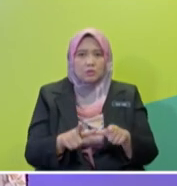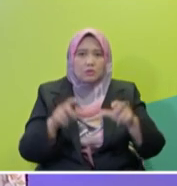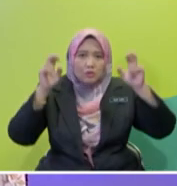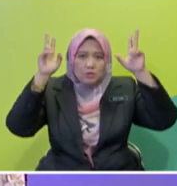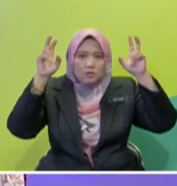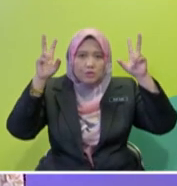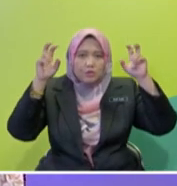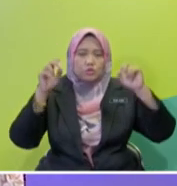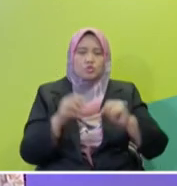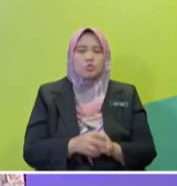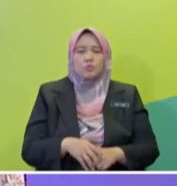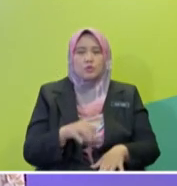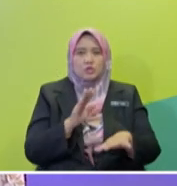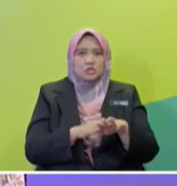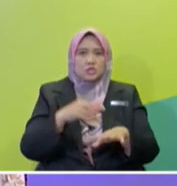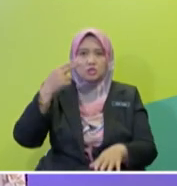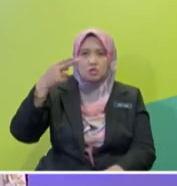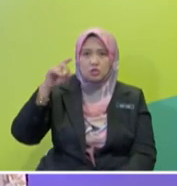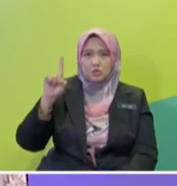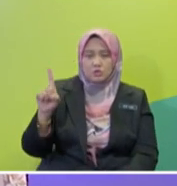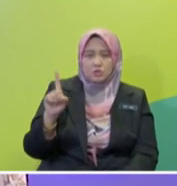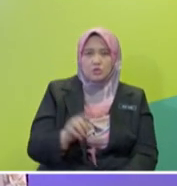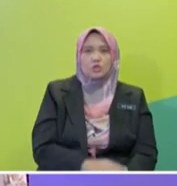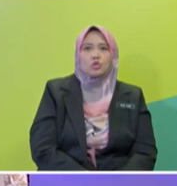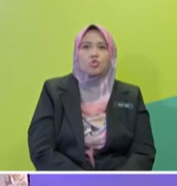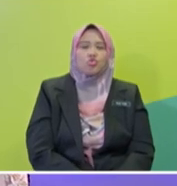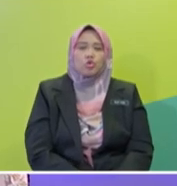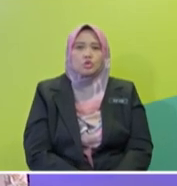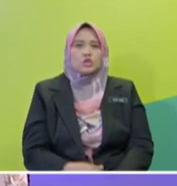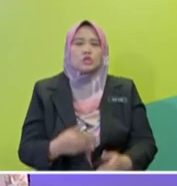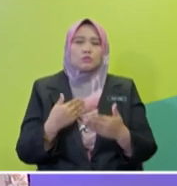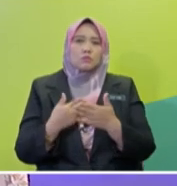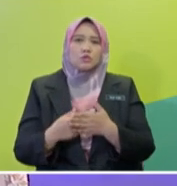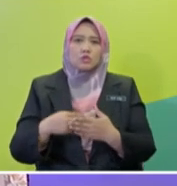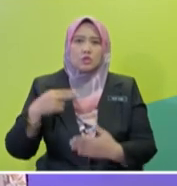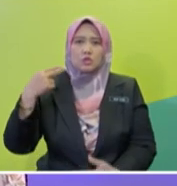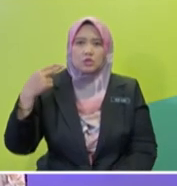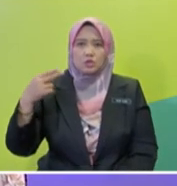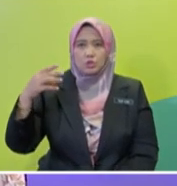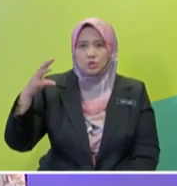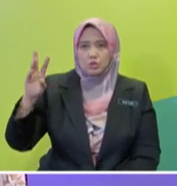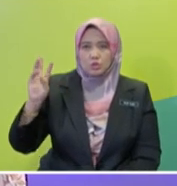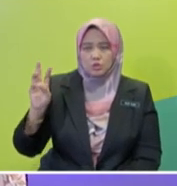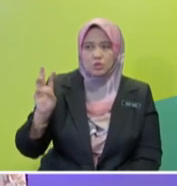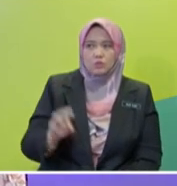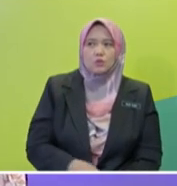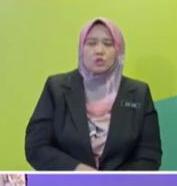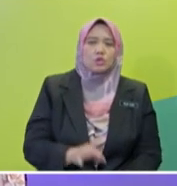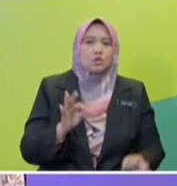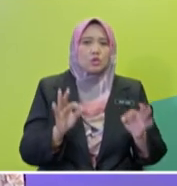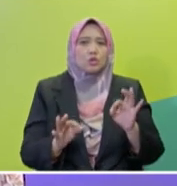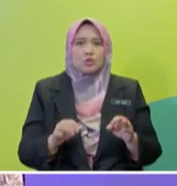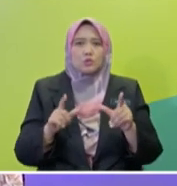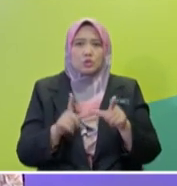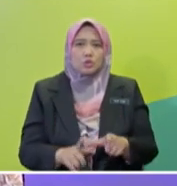dan juga diikuti dengan tag P kita ada tag P itu adalah merujuk kepada paragraf jadi